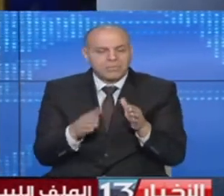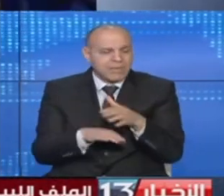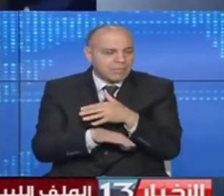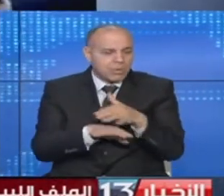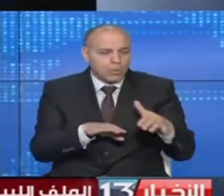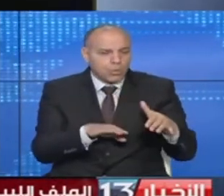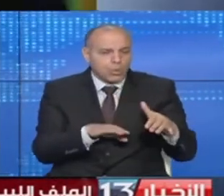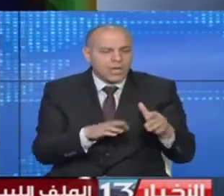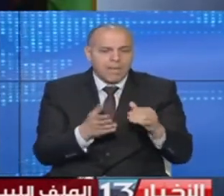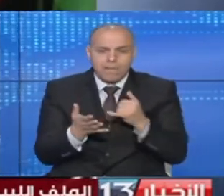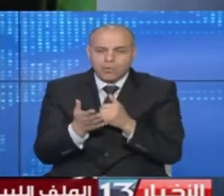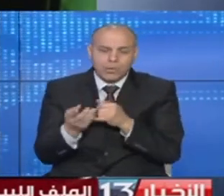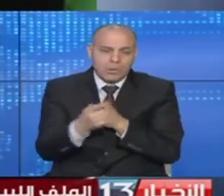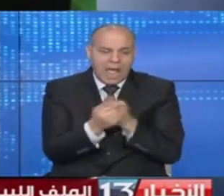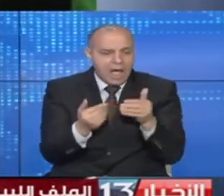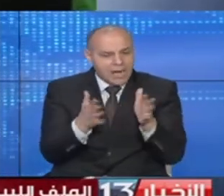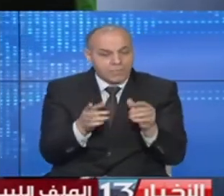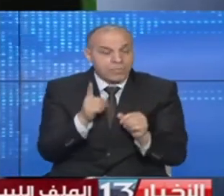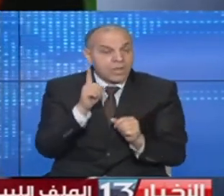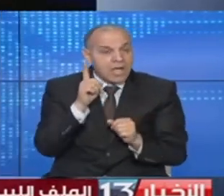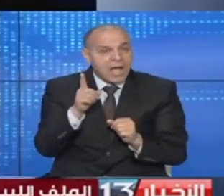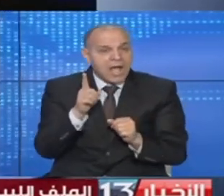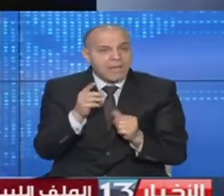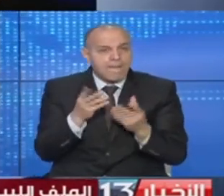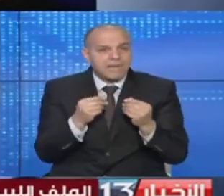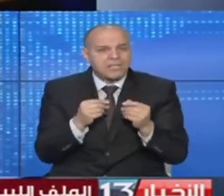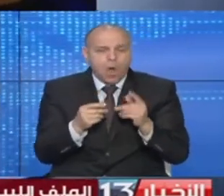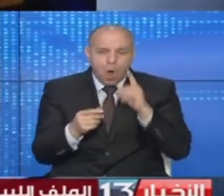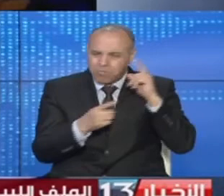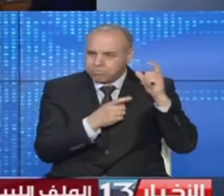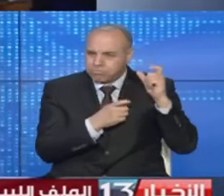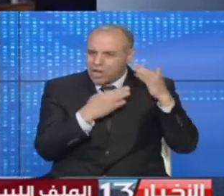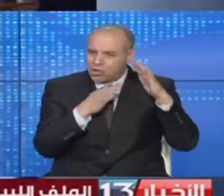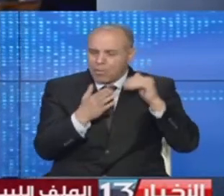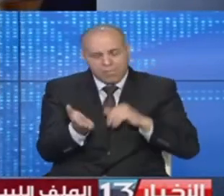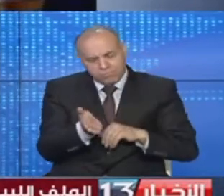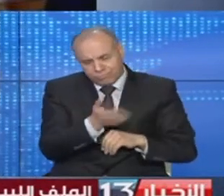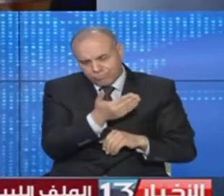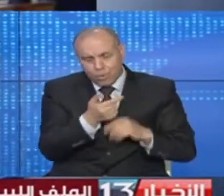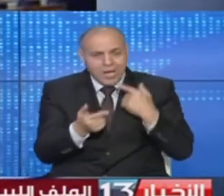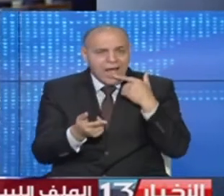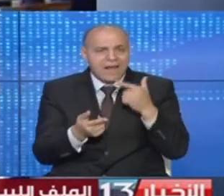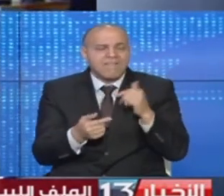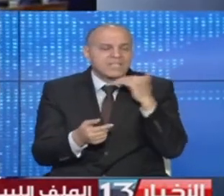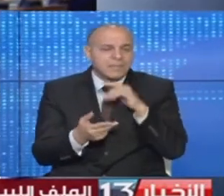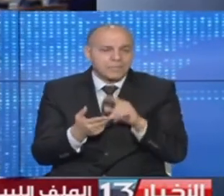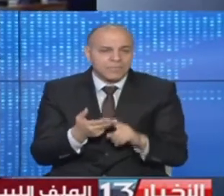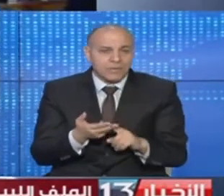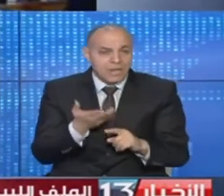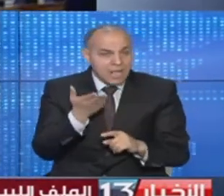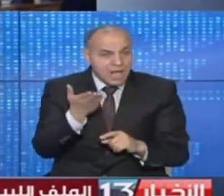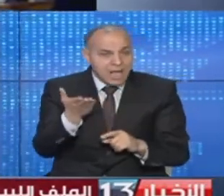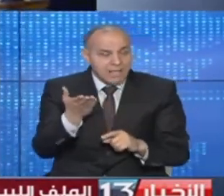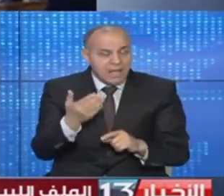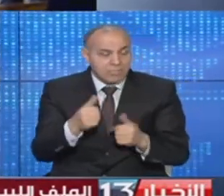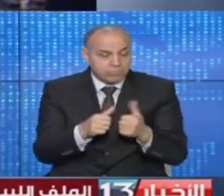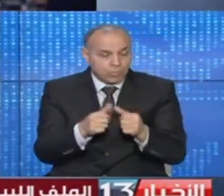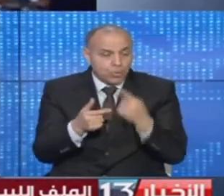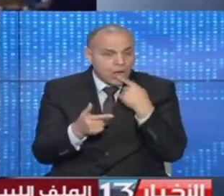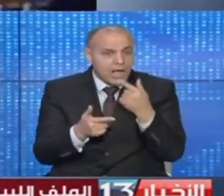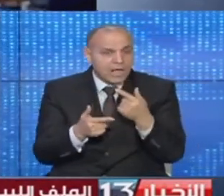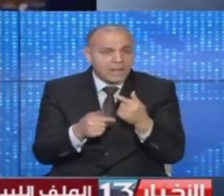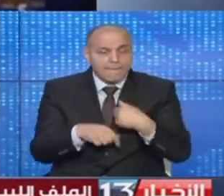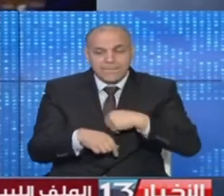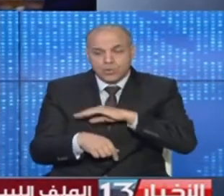الساحلي بين أبو غرين وسرت، فضلا عن طرد جميع المقاتلين الأجانب والمرتزقة على الفور. وبهذه المناسبة